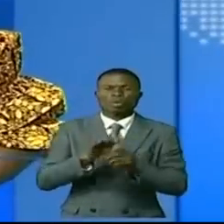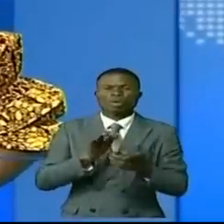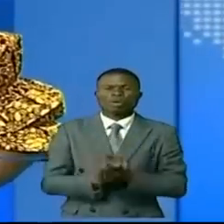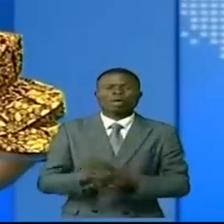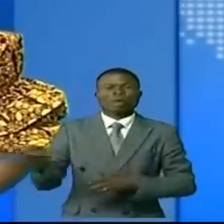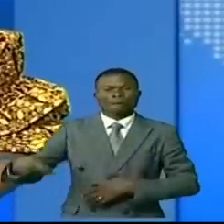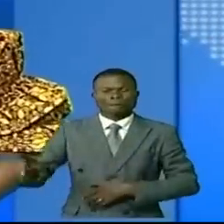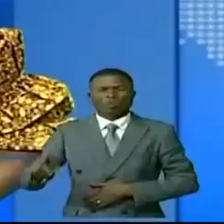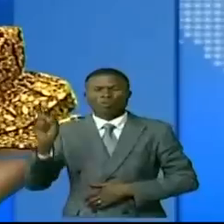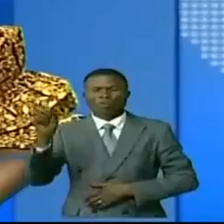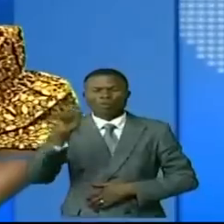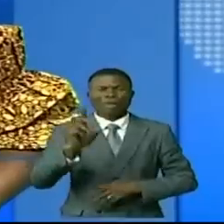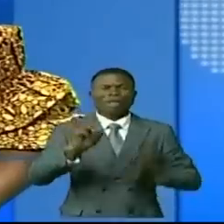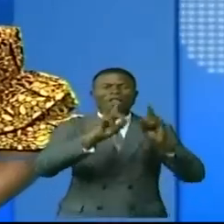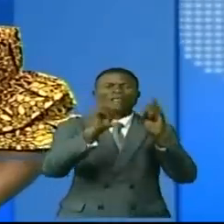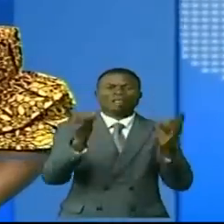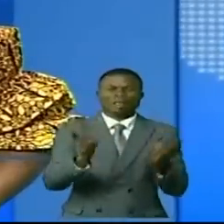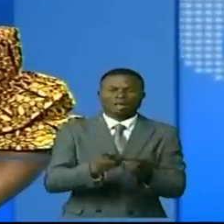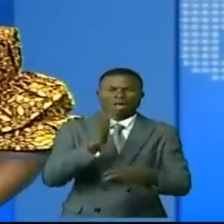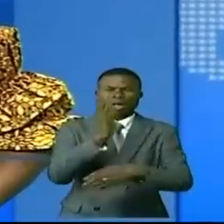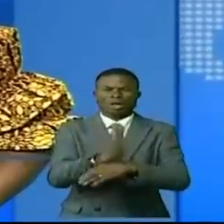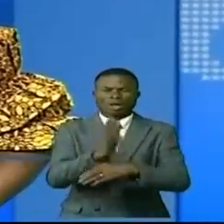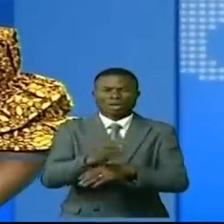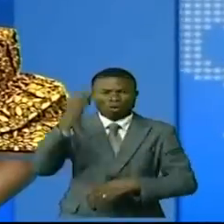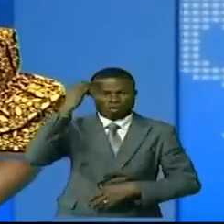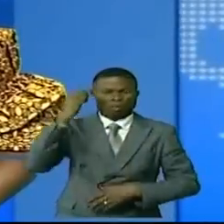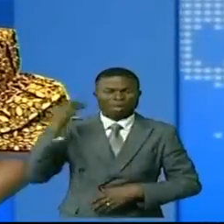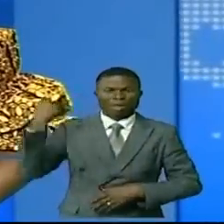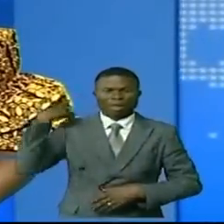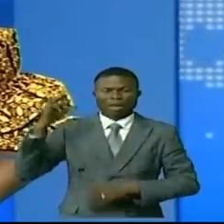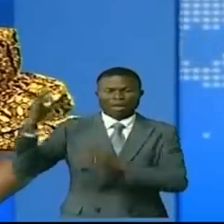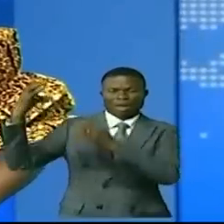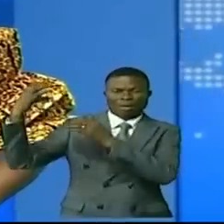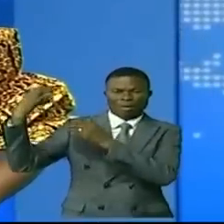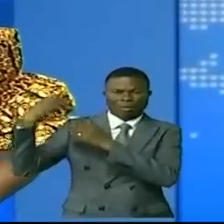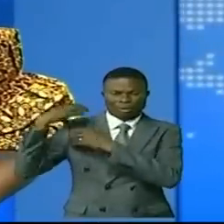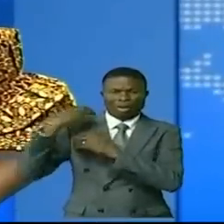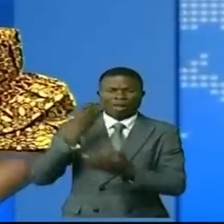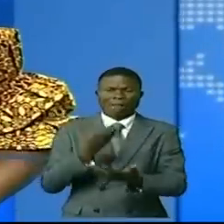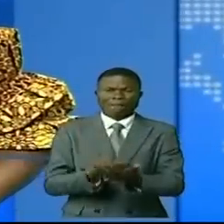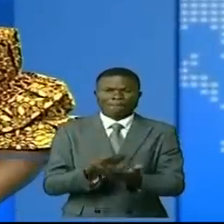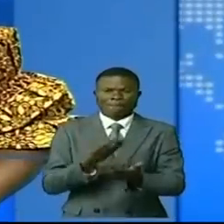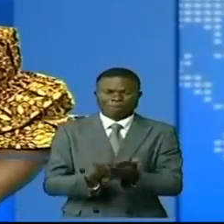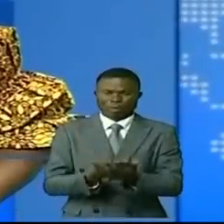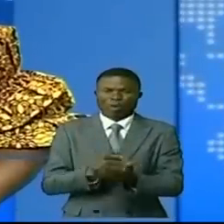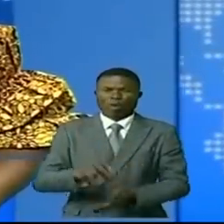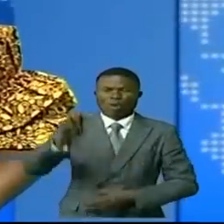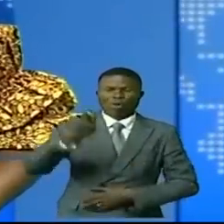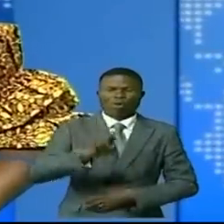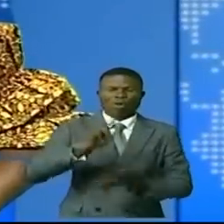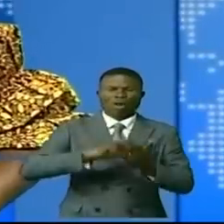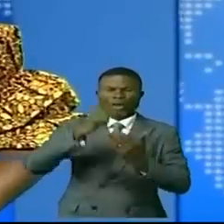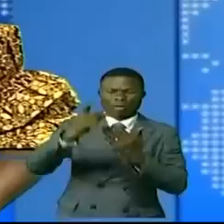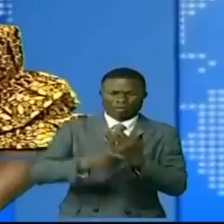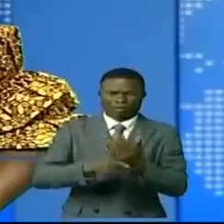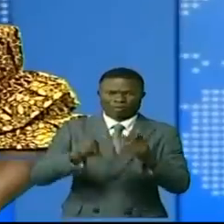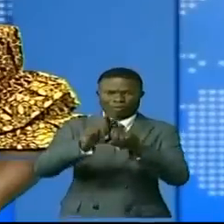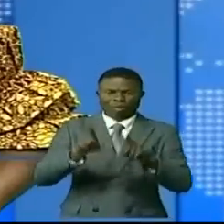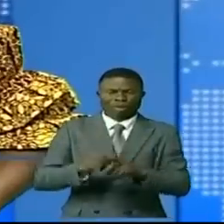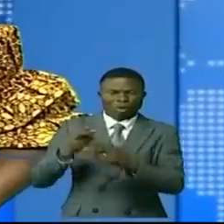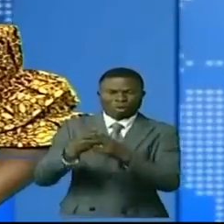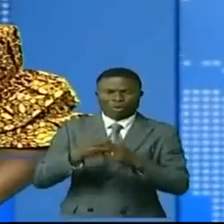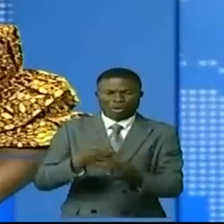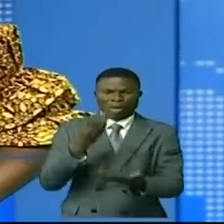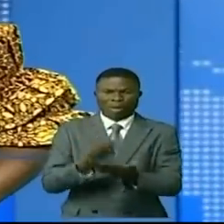plusieurs provinces par la délégation des conseillers du ministre d'État en charge du budget, programmation et de suivi